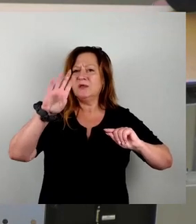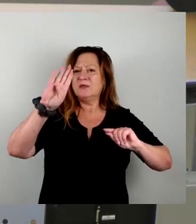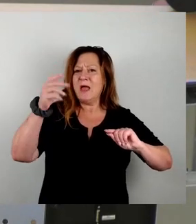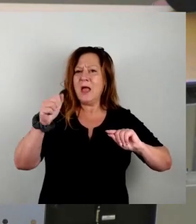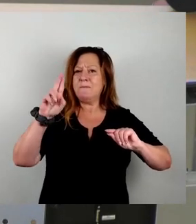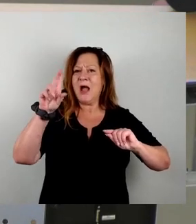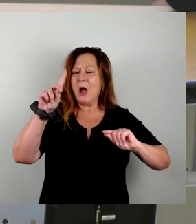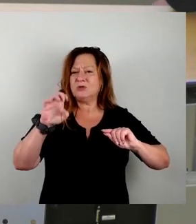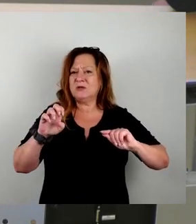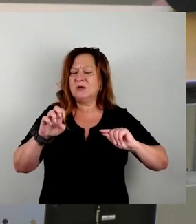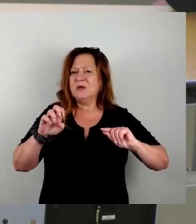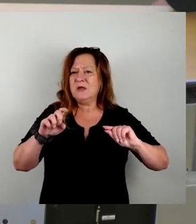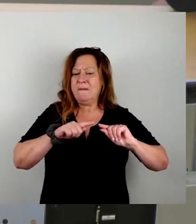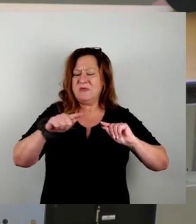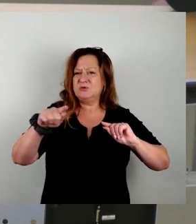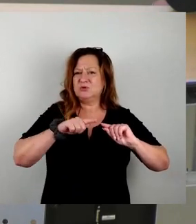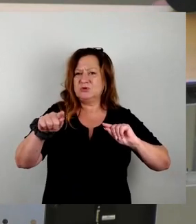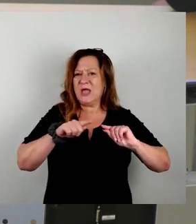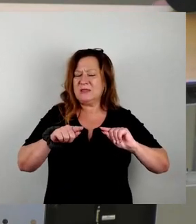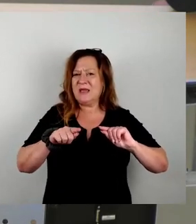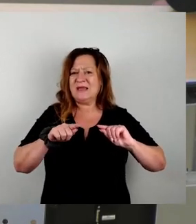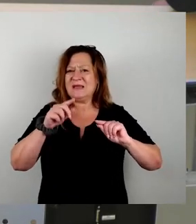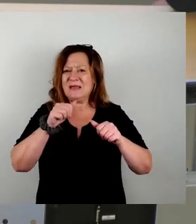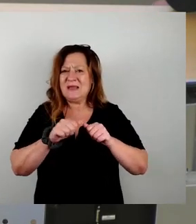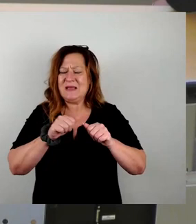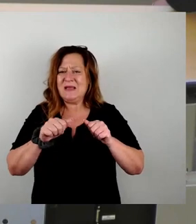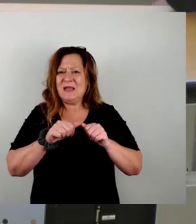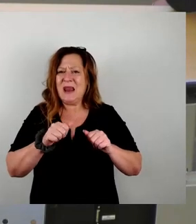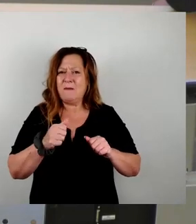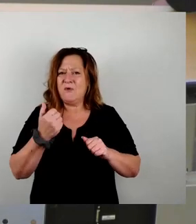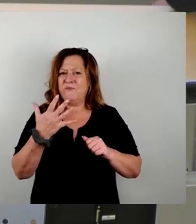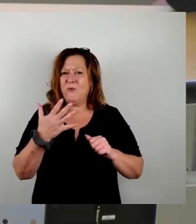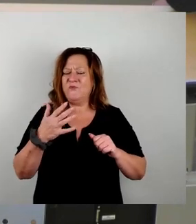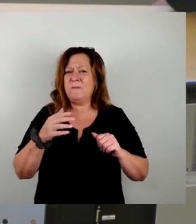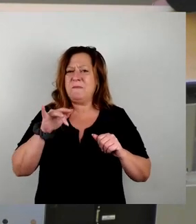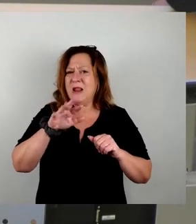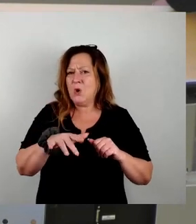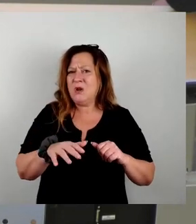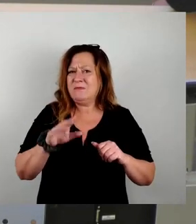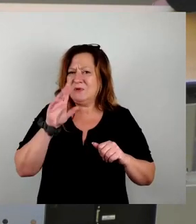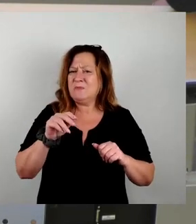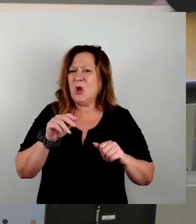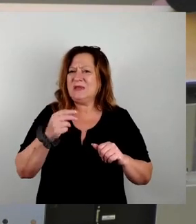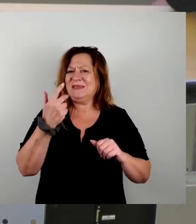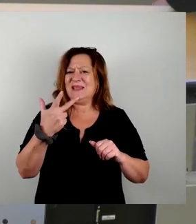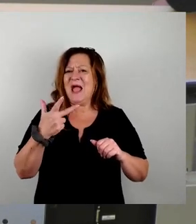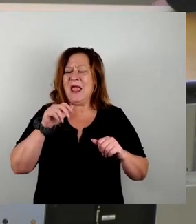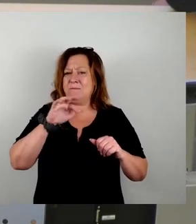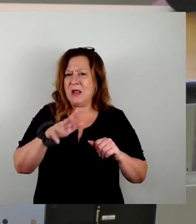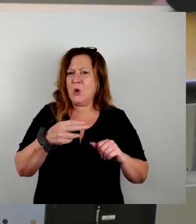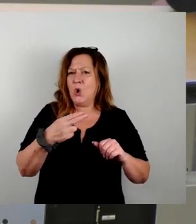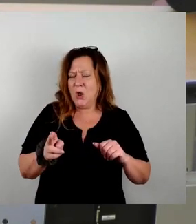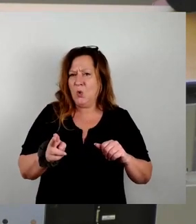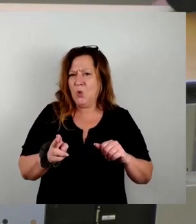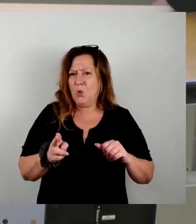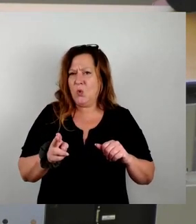sind knapp 5 Millionen. Davon sind alleine 1,5 oder 2 Millionen On-Demand-System. Das heißt, wir reden von 3 Millionen Euro, für den Rest 3 Millionen.